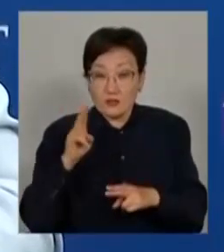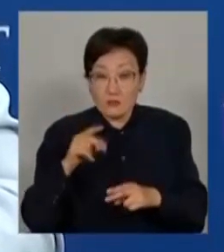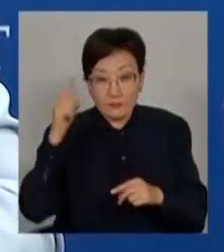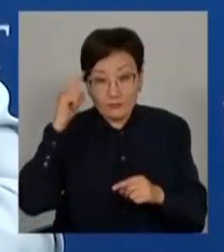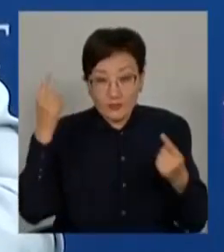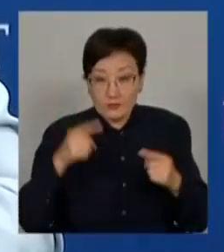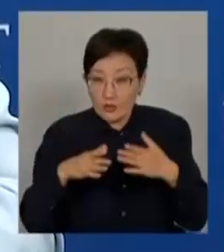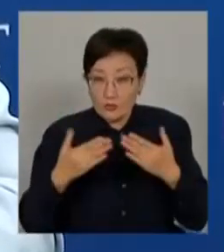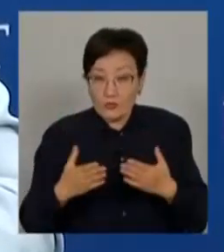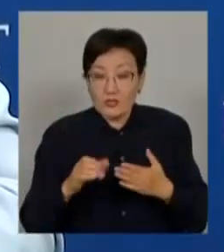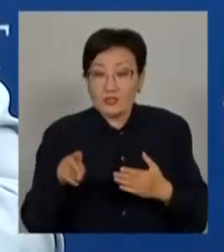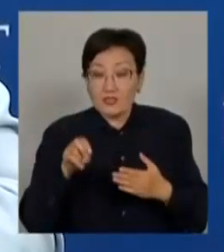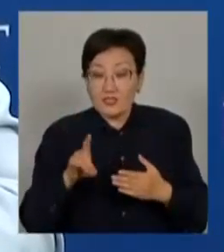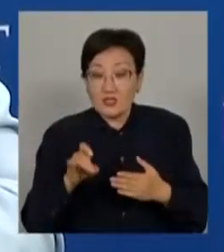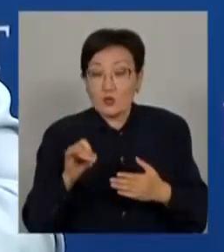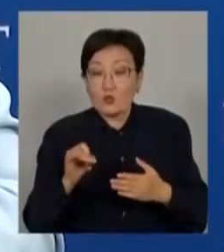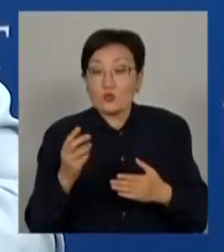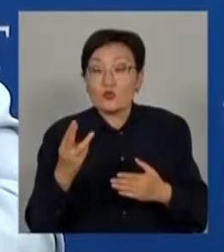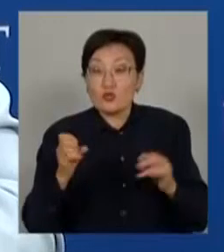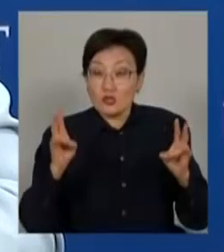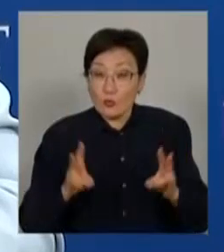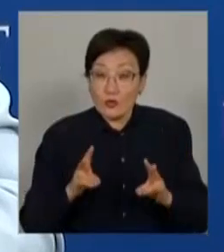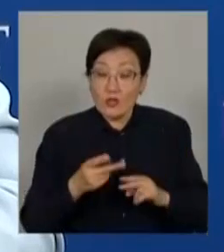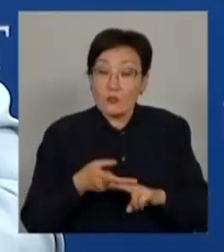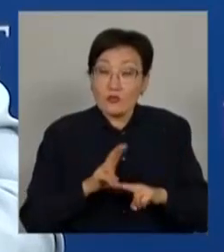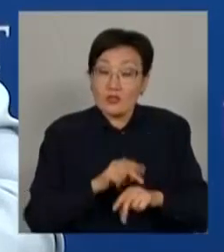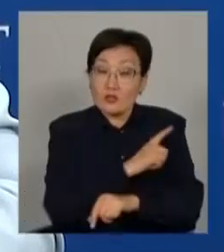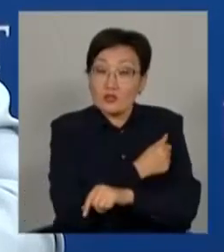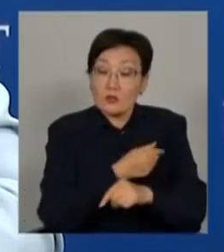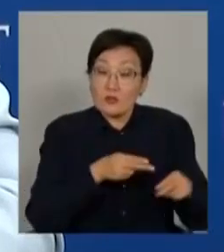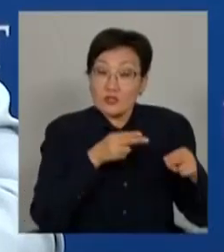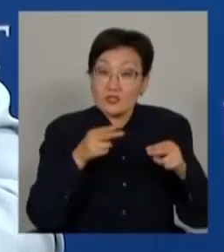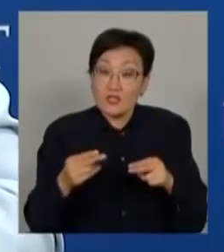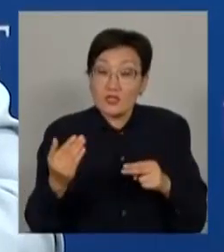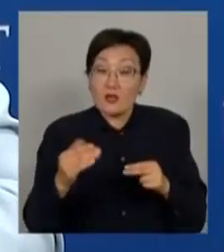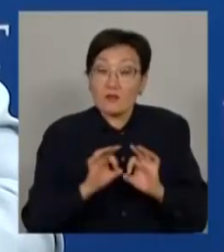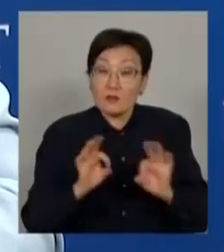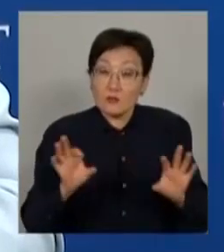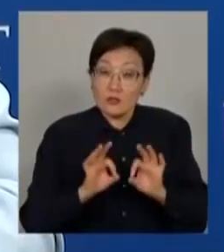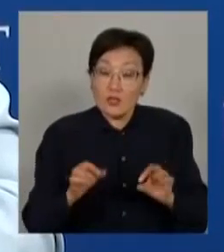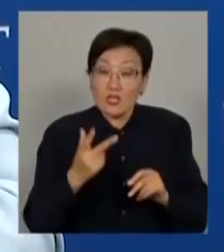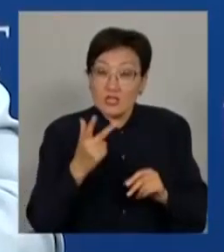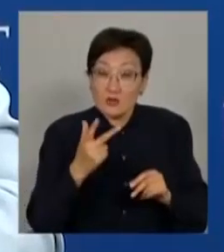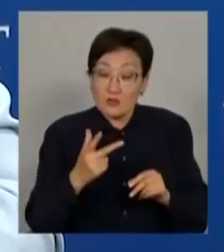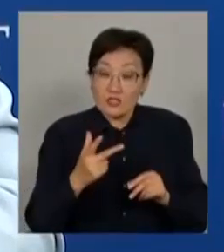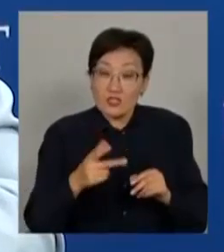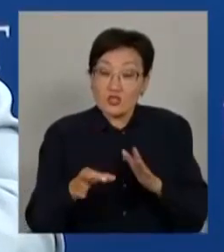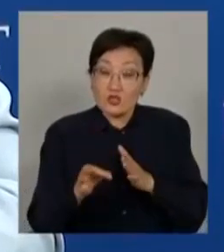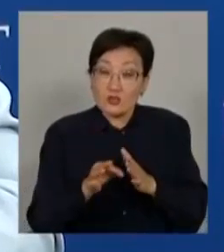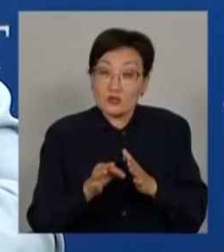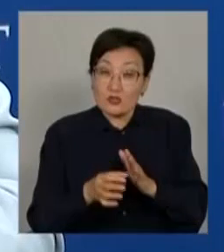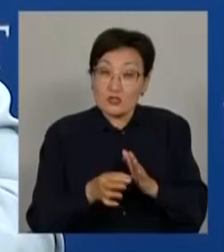сознания нет ссадины ушибы и поэтому скоро приехала как они вам объяснили по третий